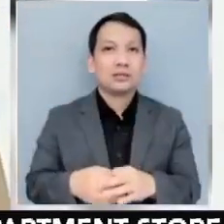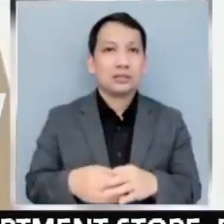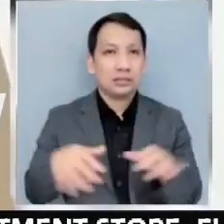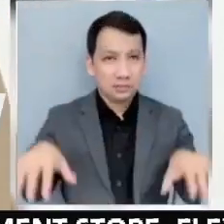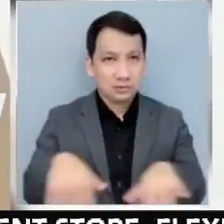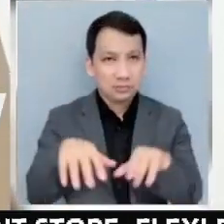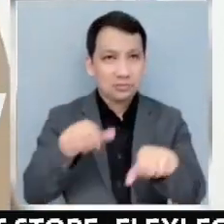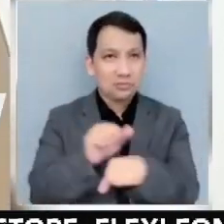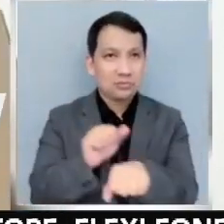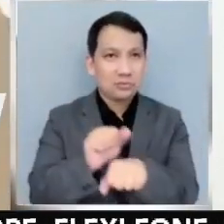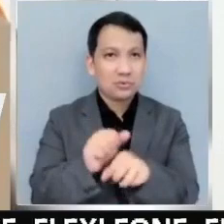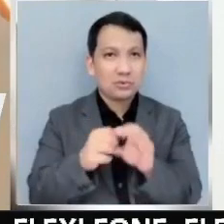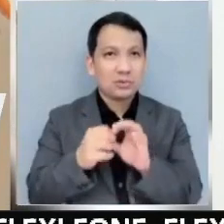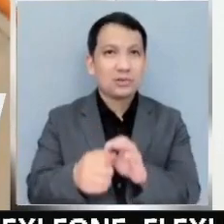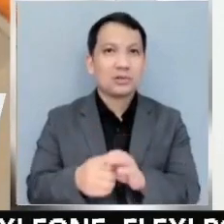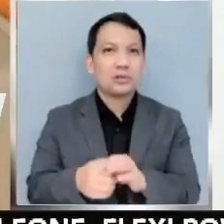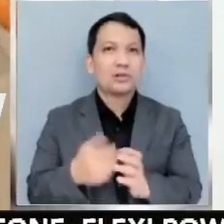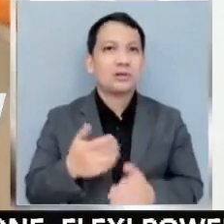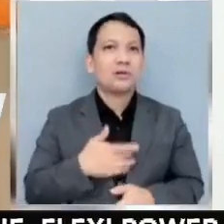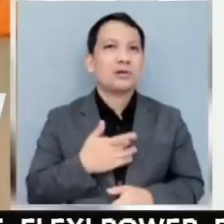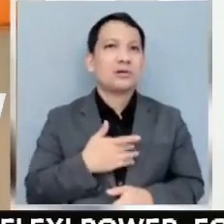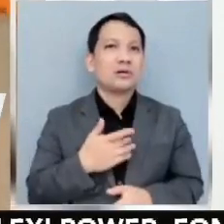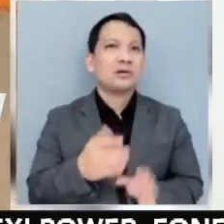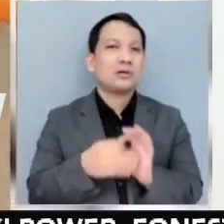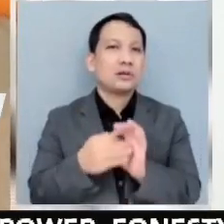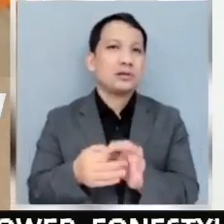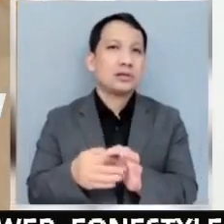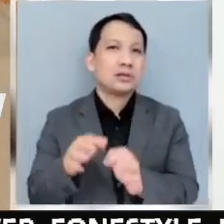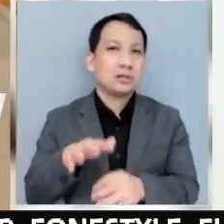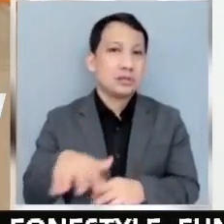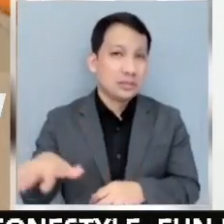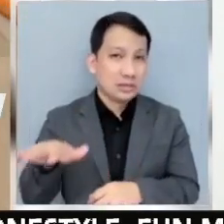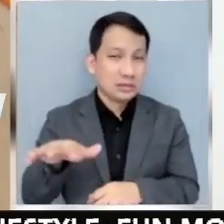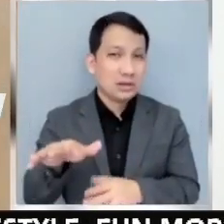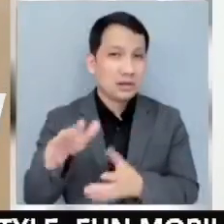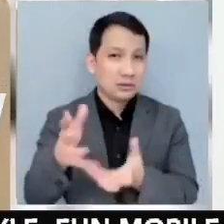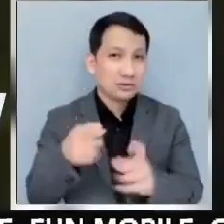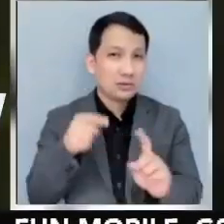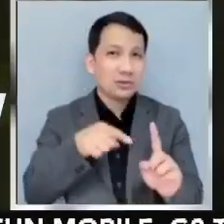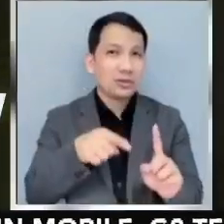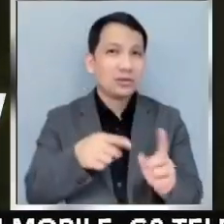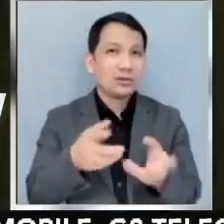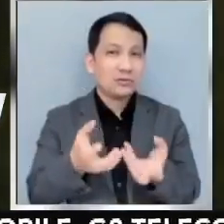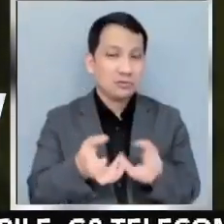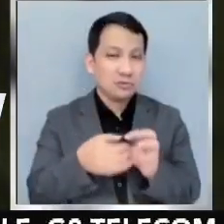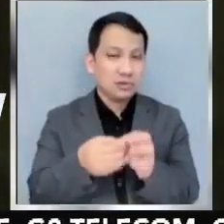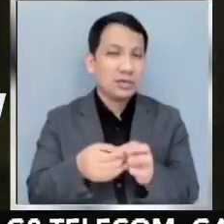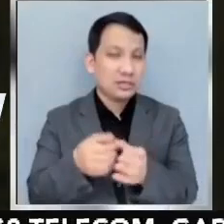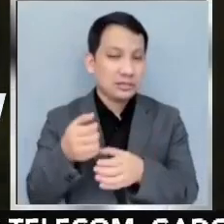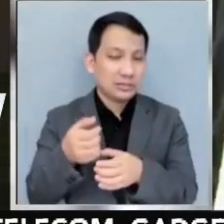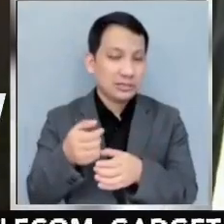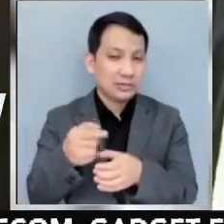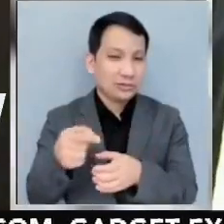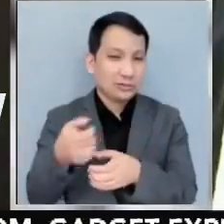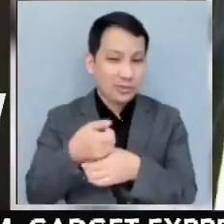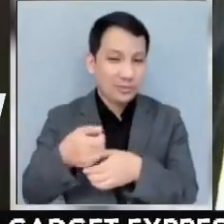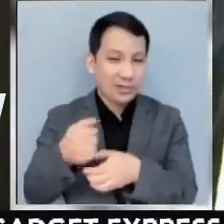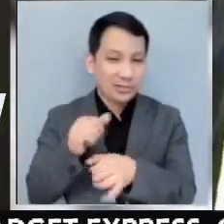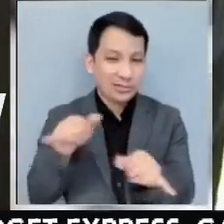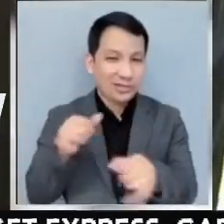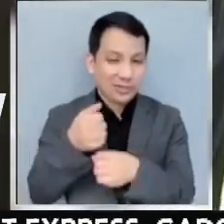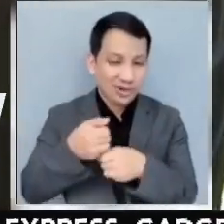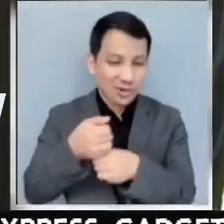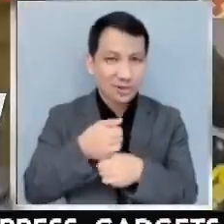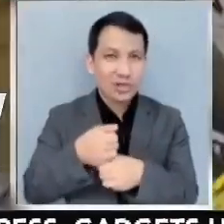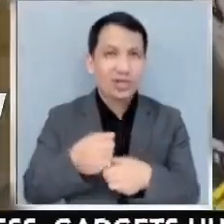So, feel ko dun, sila yung ano ko. Sila yung kape ko. Oo. Ipinasilip ni Zian ang kanyang preparasyon